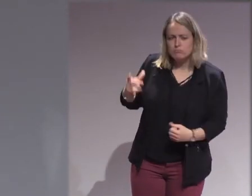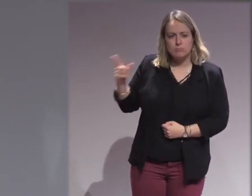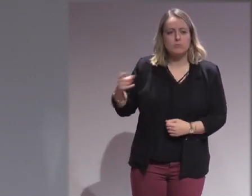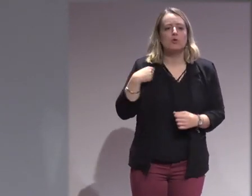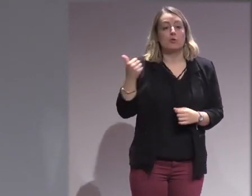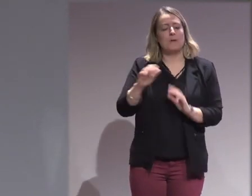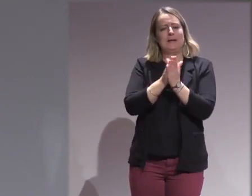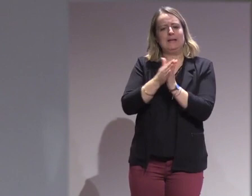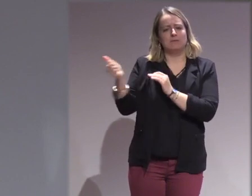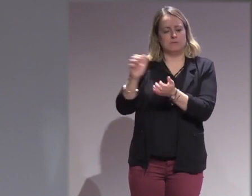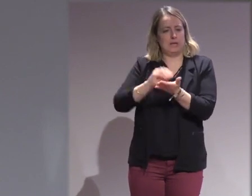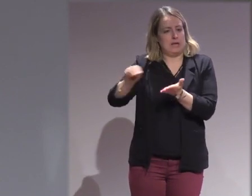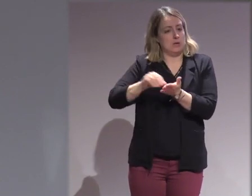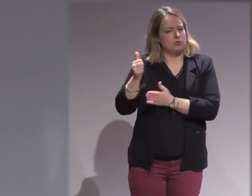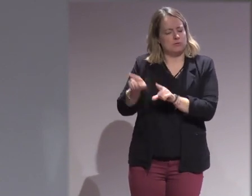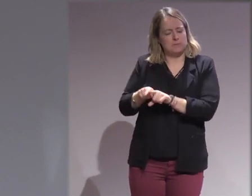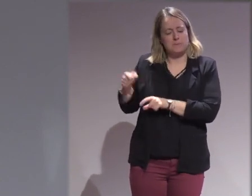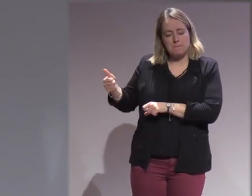dans les archives un peu plus tard dans la soirée,